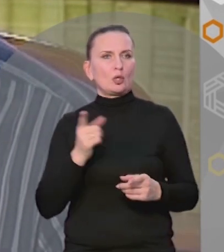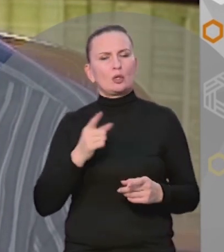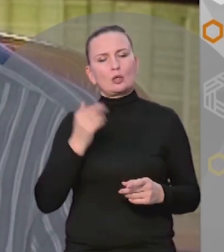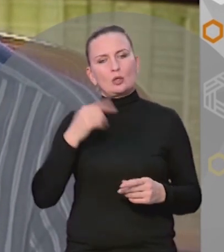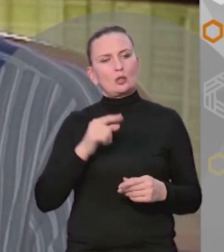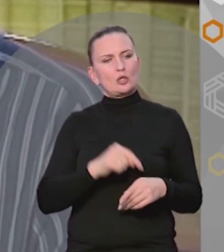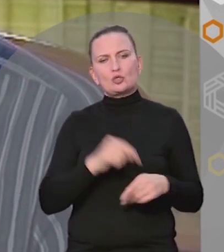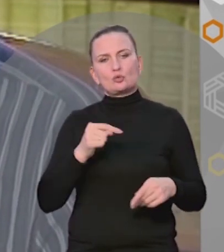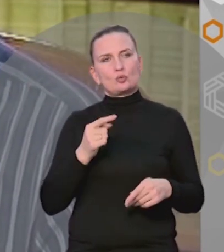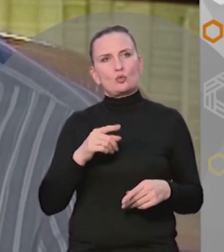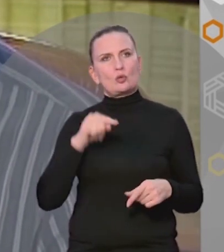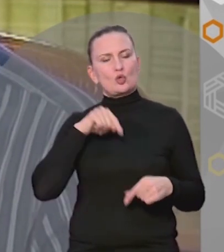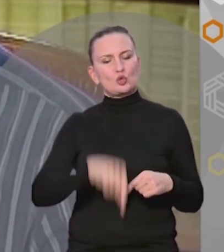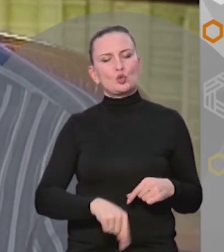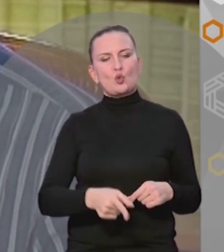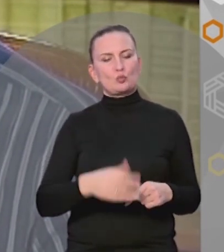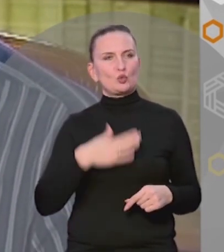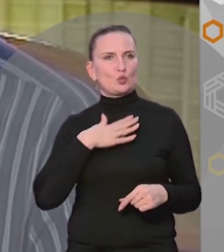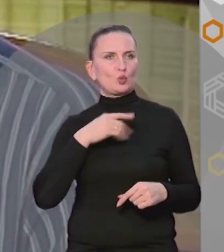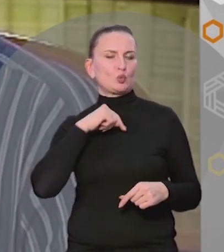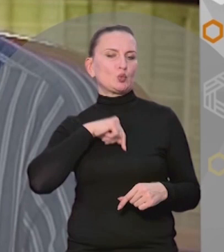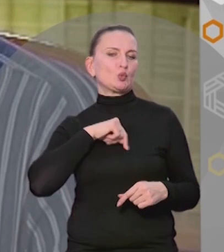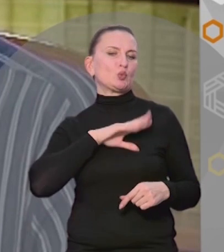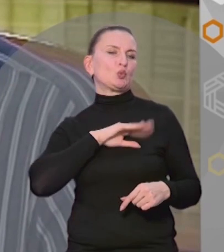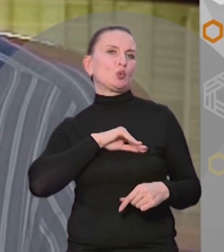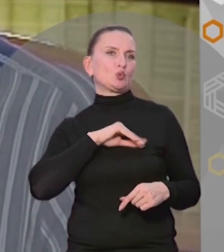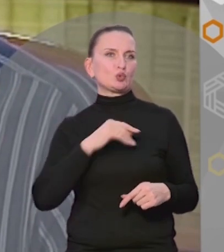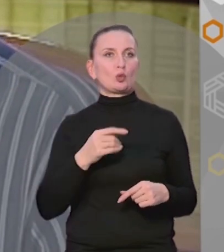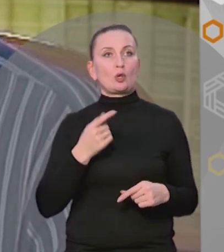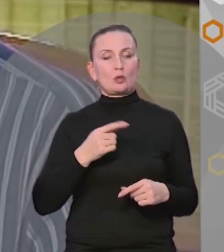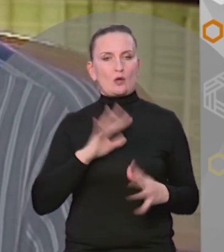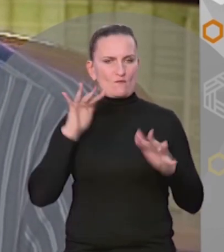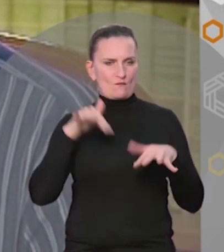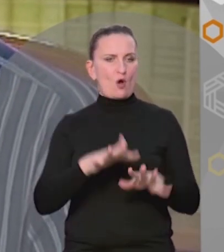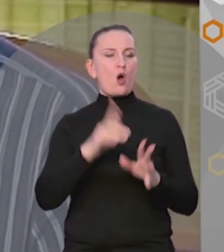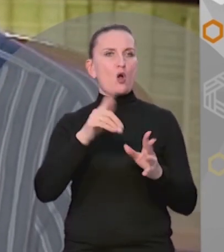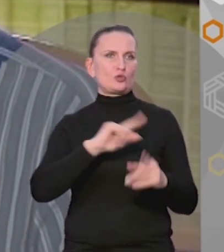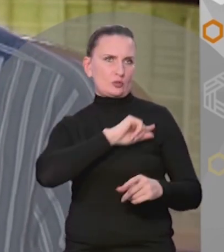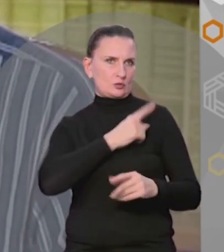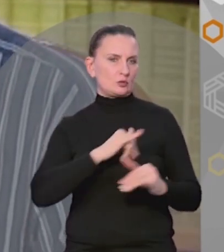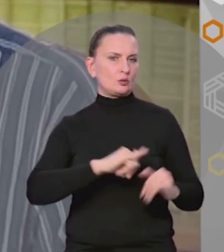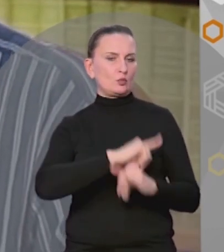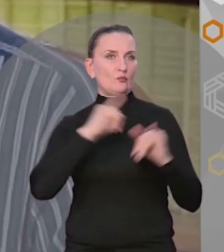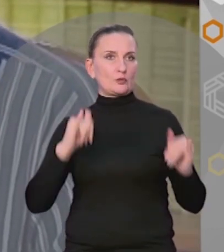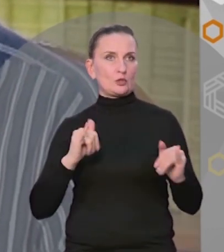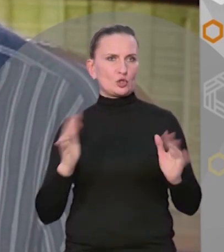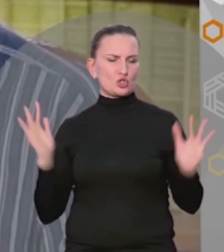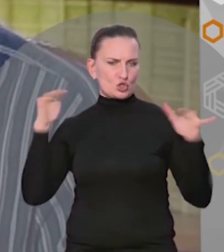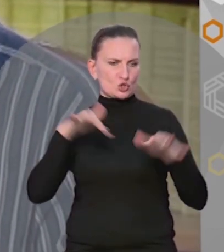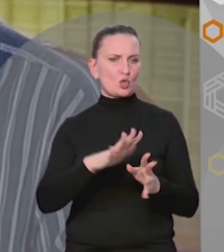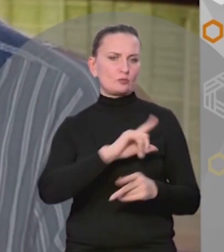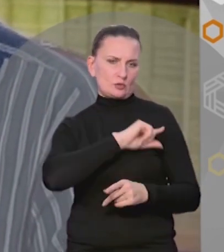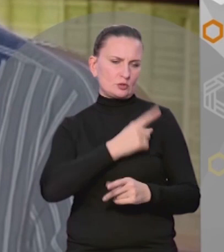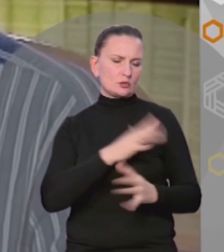трогали ее трюмную душу. Вдруг удары волн стали яростней, и шторм обрушился на баркас